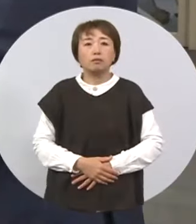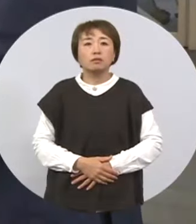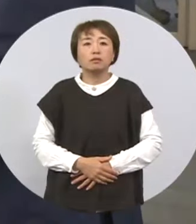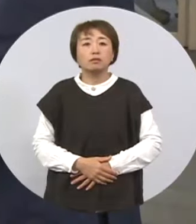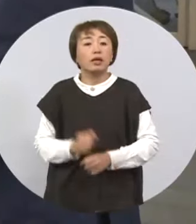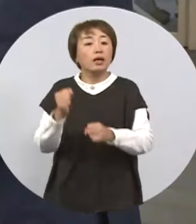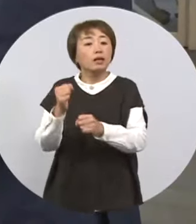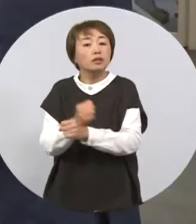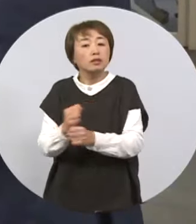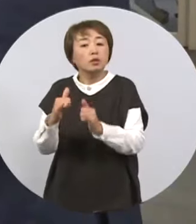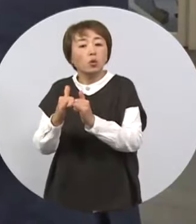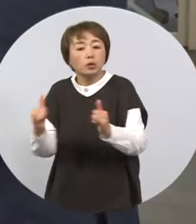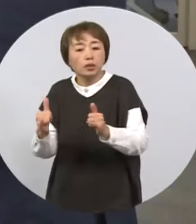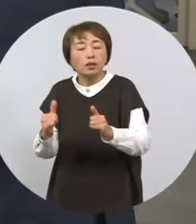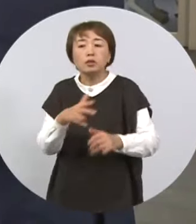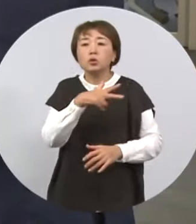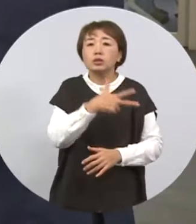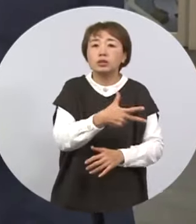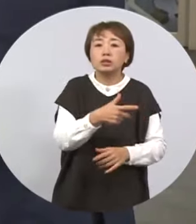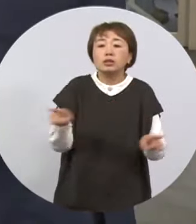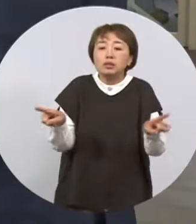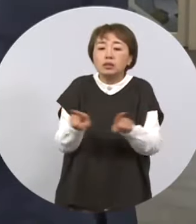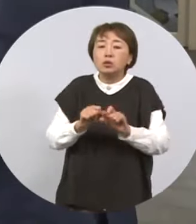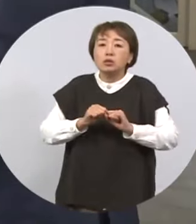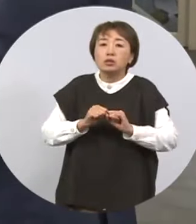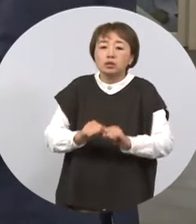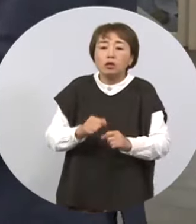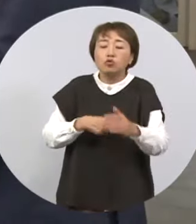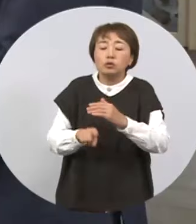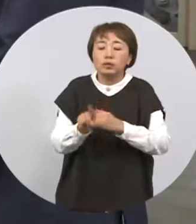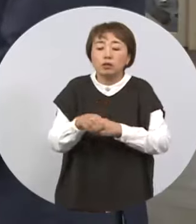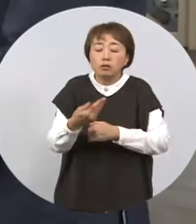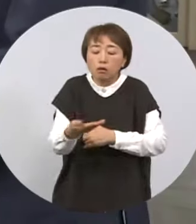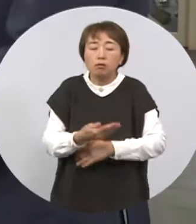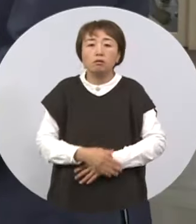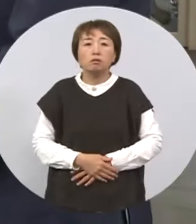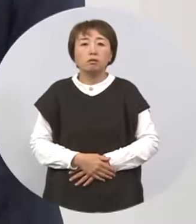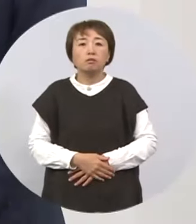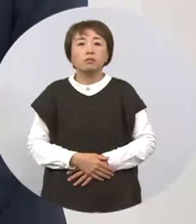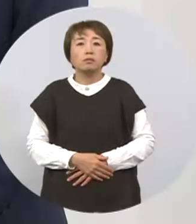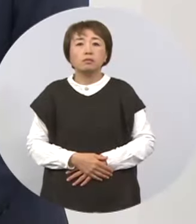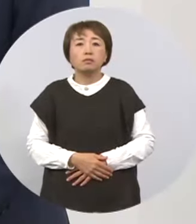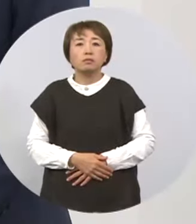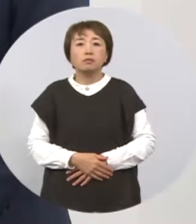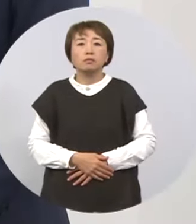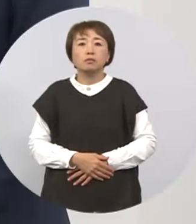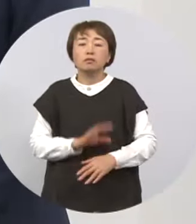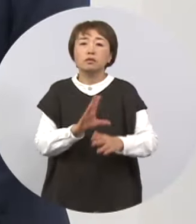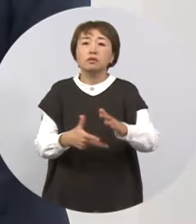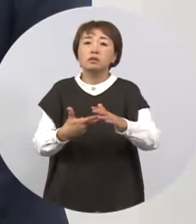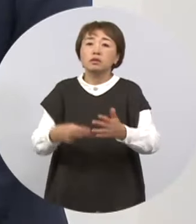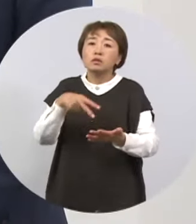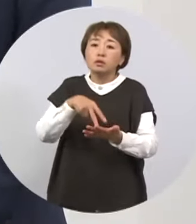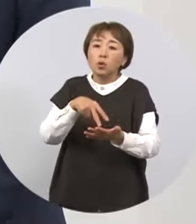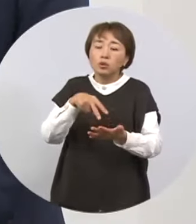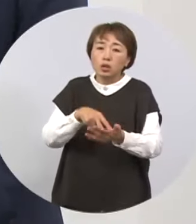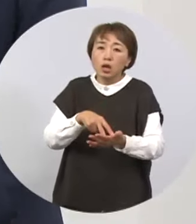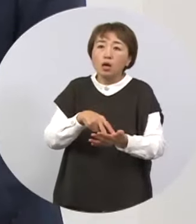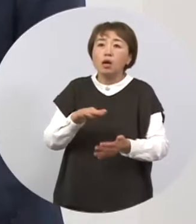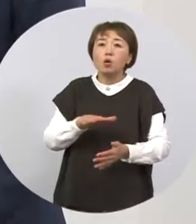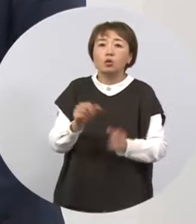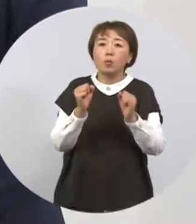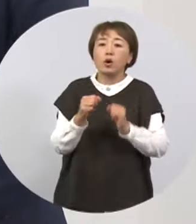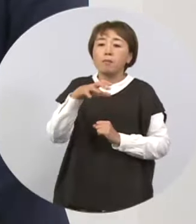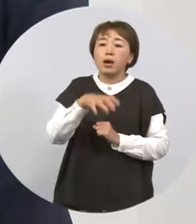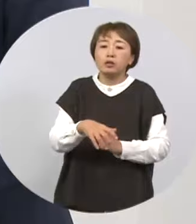と一緒にやるっていうことに意味があったわけですか？ そうですね、まあ、市として子どもの居場所を増やしていきたい